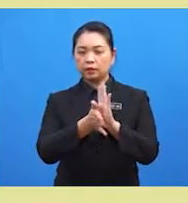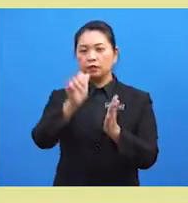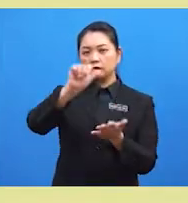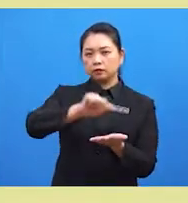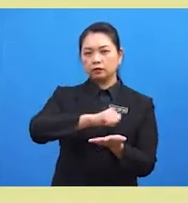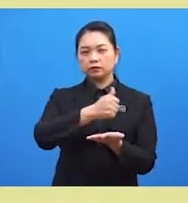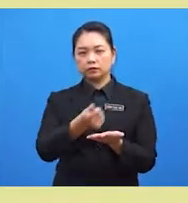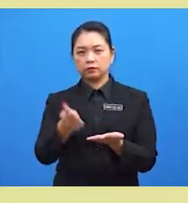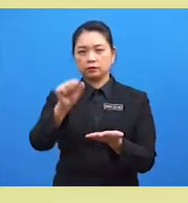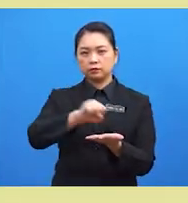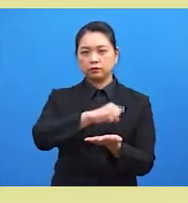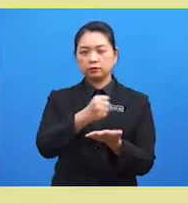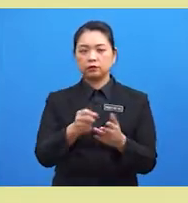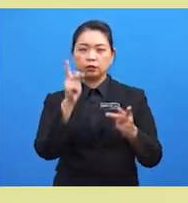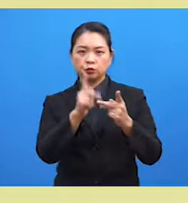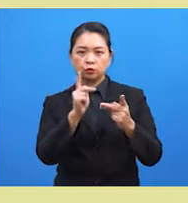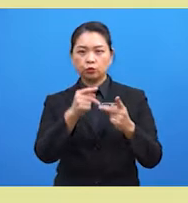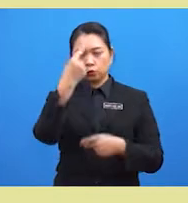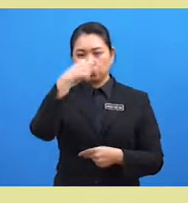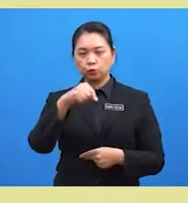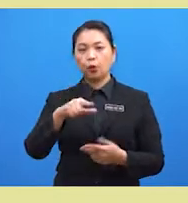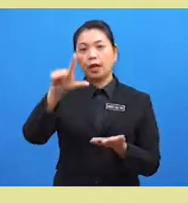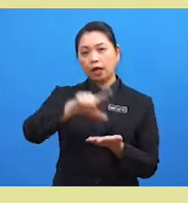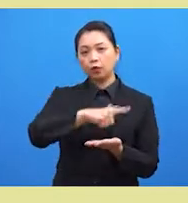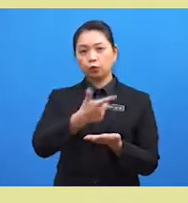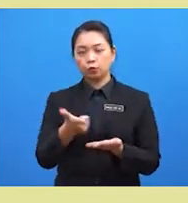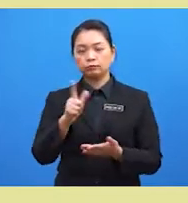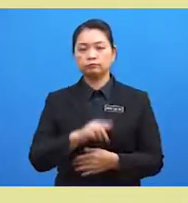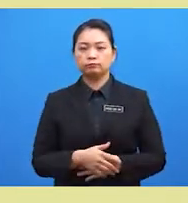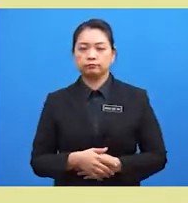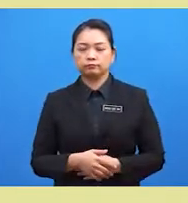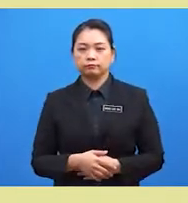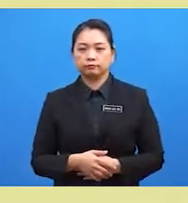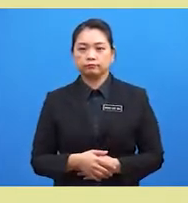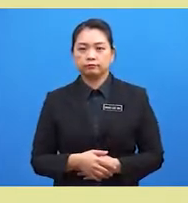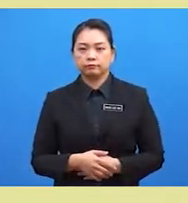syair bersesuaian untuk dilagukan.